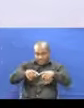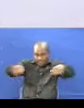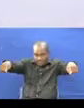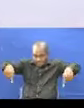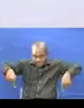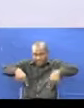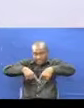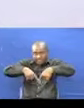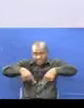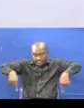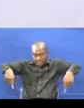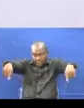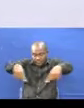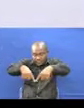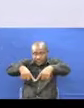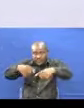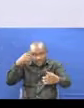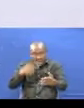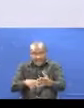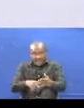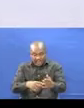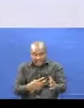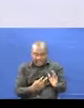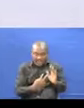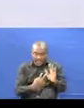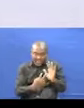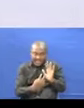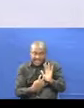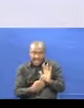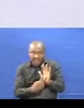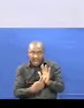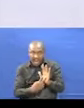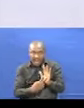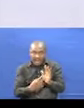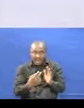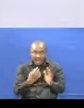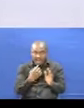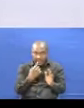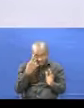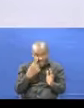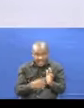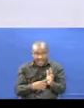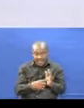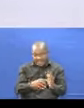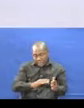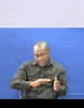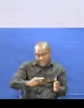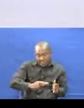muundo gani? Hii namba ya chini inakueleza ili shamba likoje. Kwamba shamba la mzee Cheko